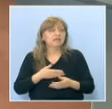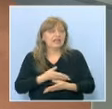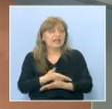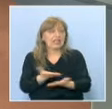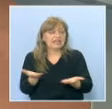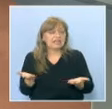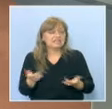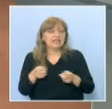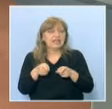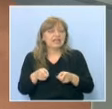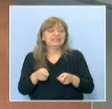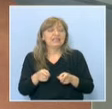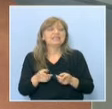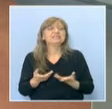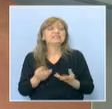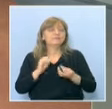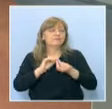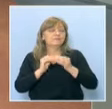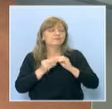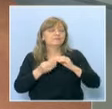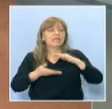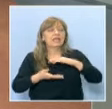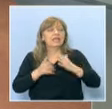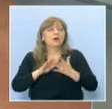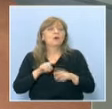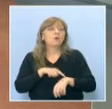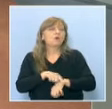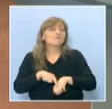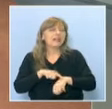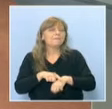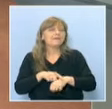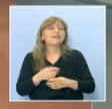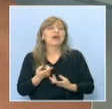така тези изделия по време на базарите,